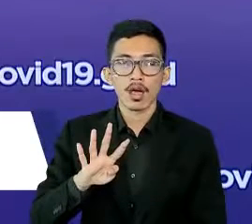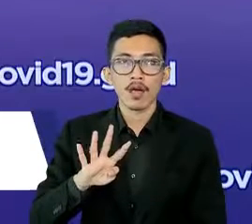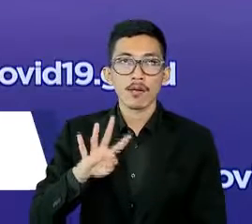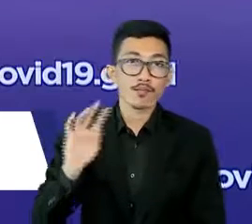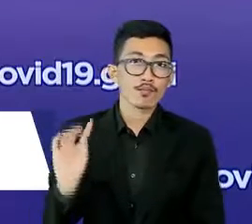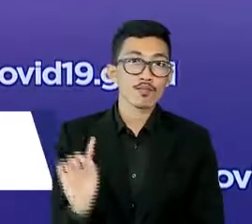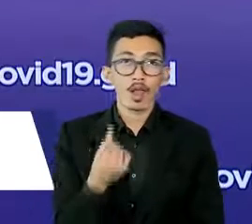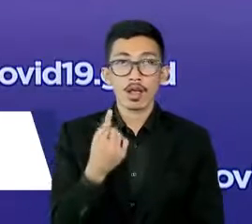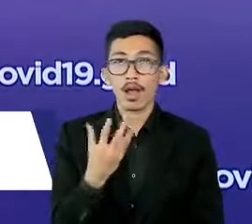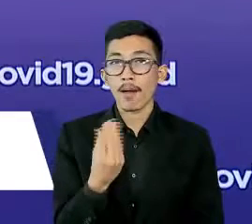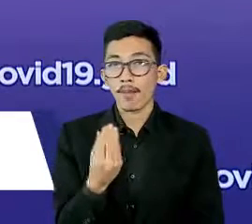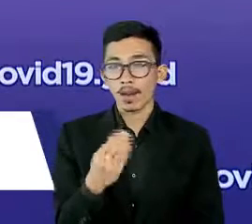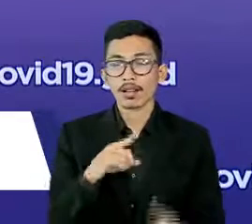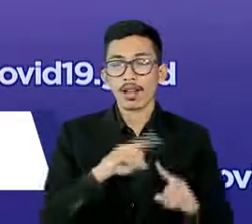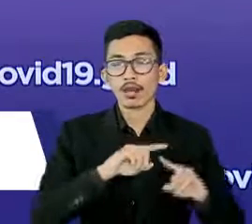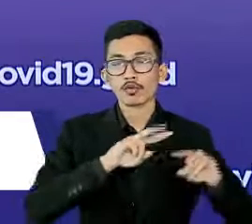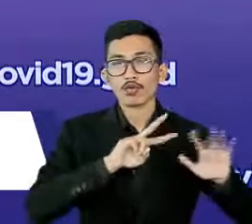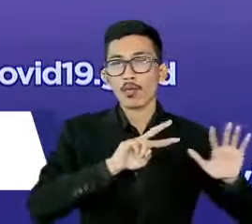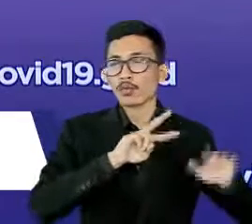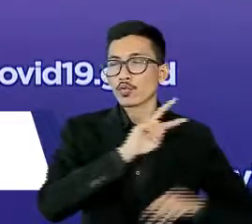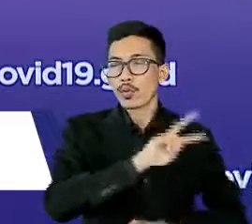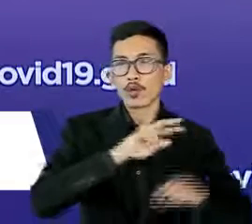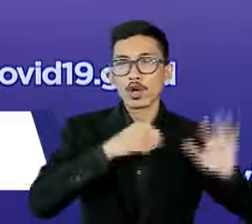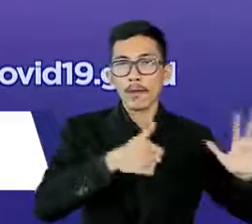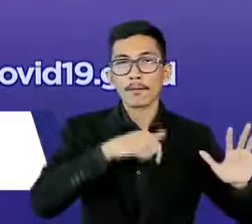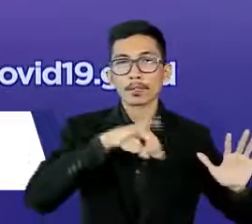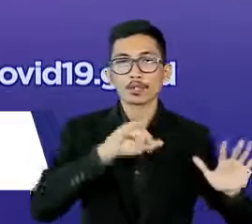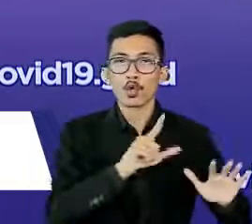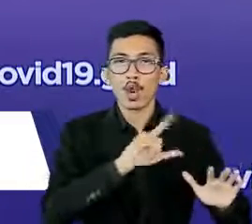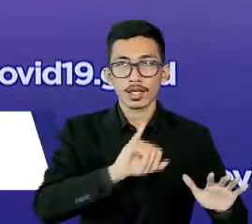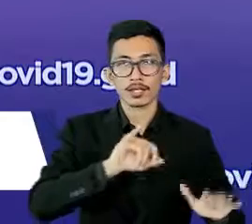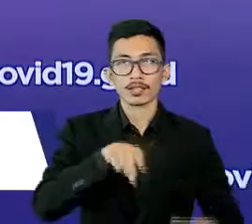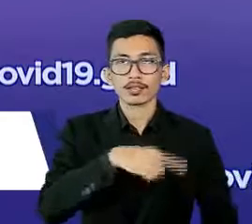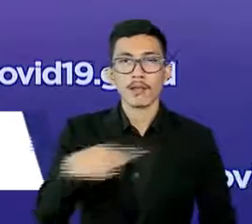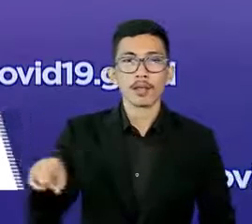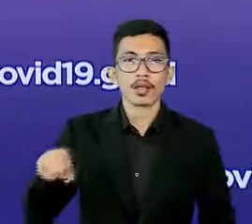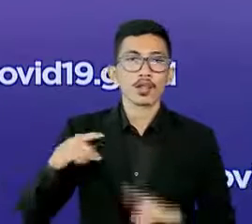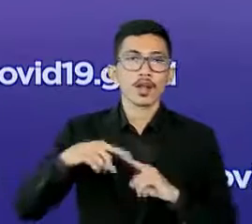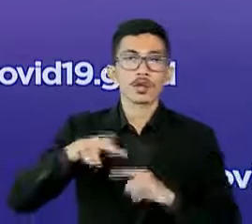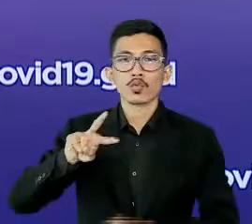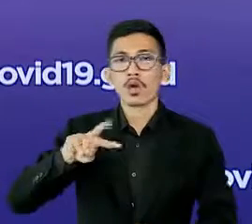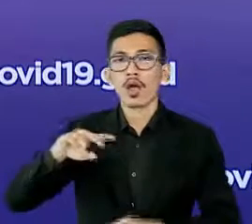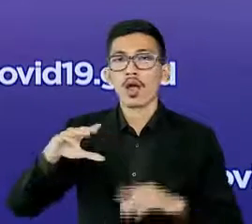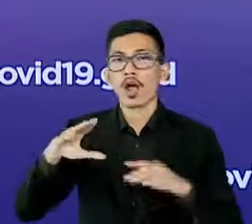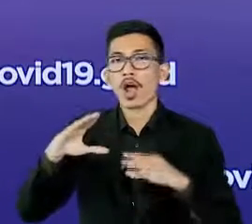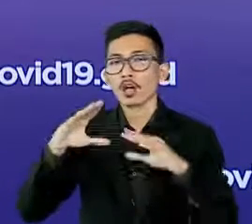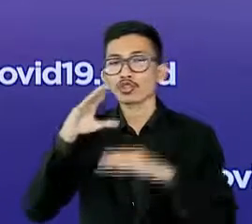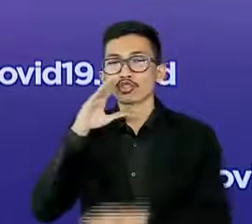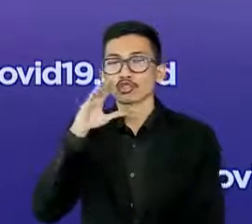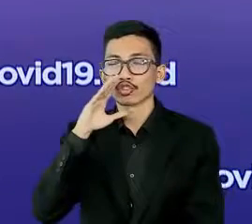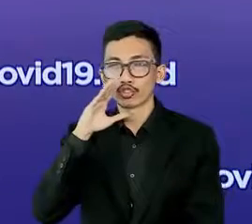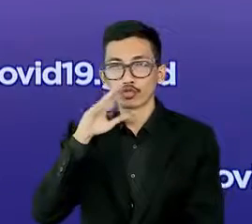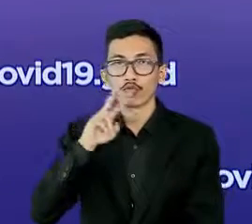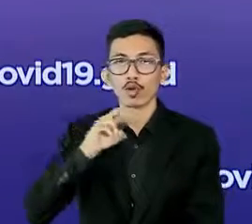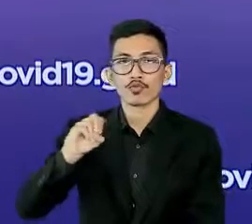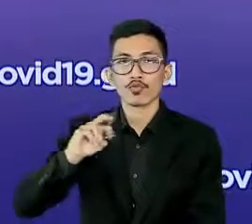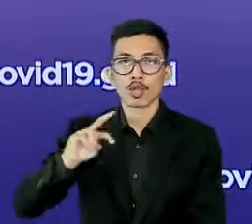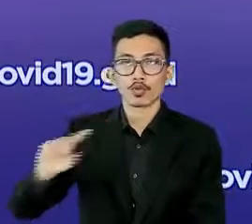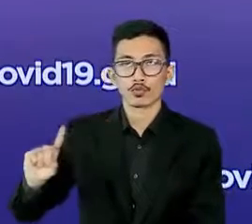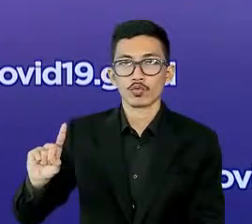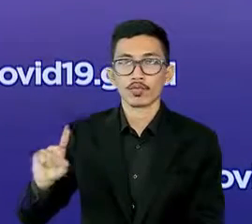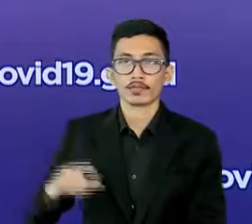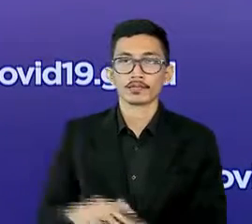mulai dari tanggal 26 Juli hingga tanggal dua Agustus 2012 satu pilar penegakan